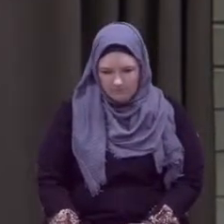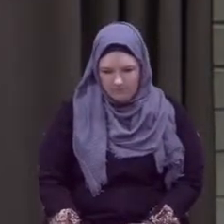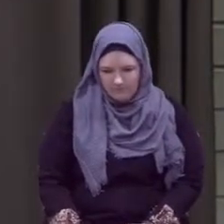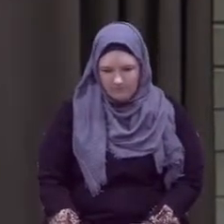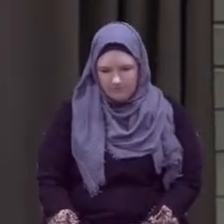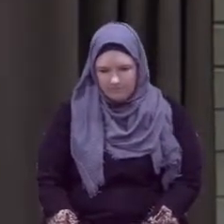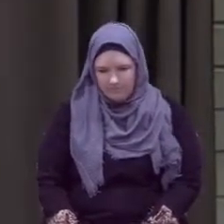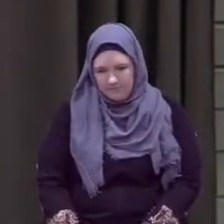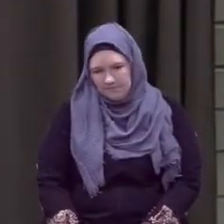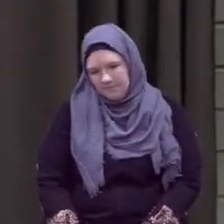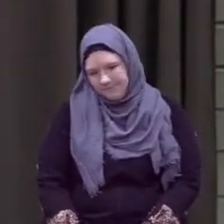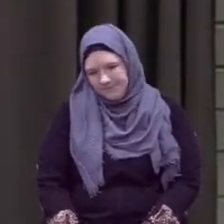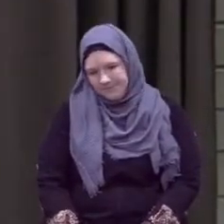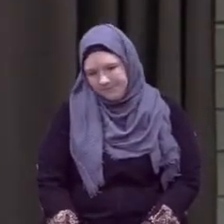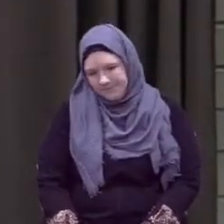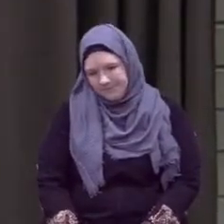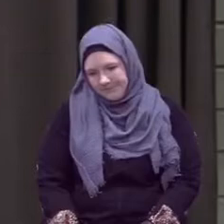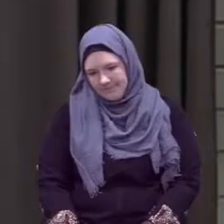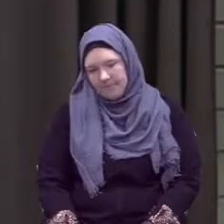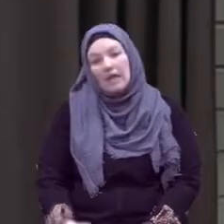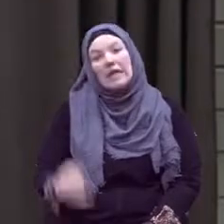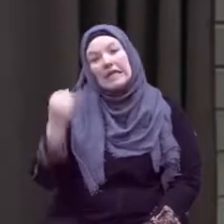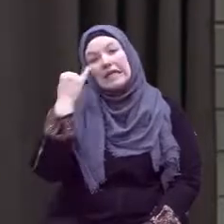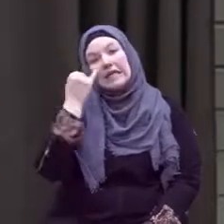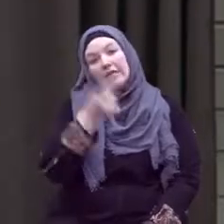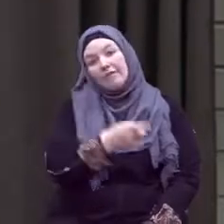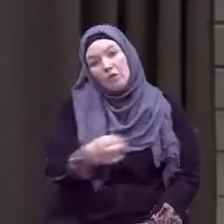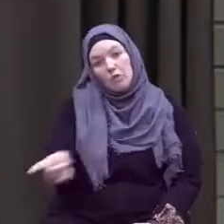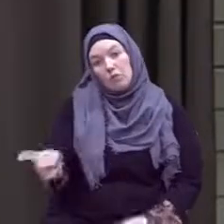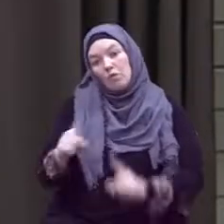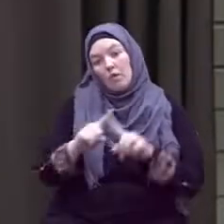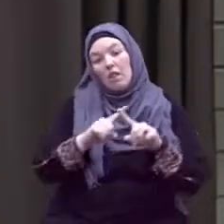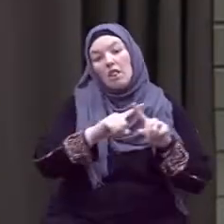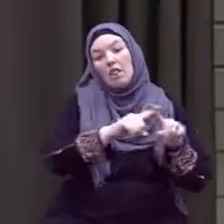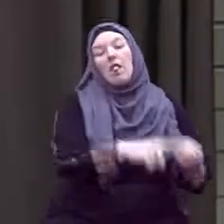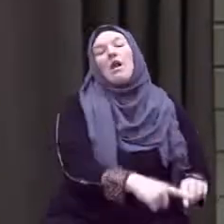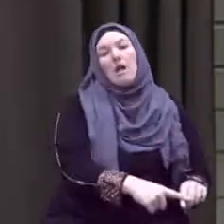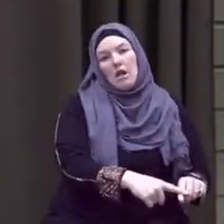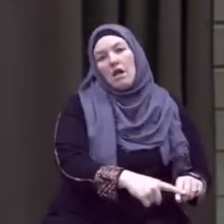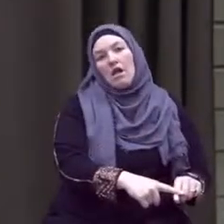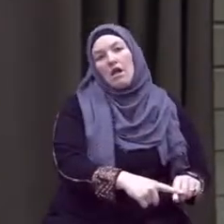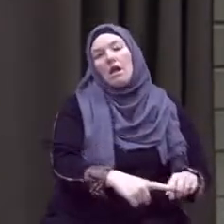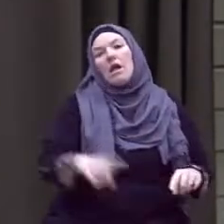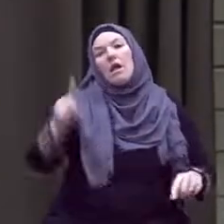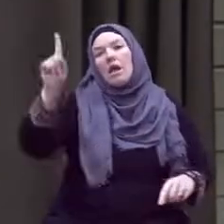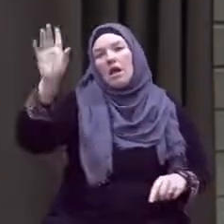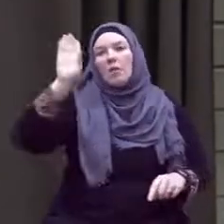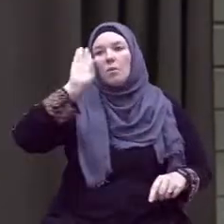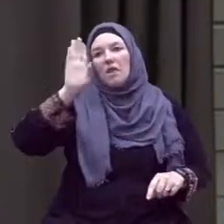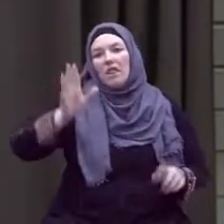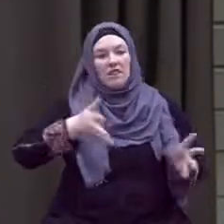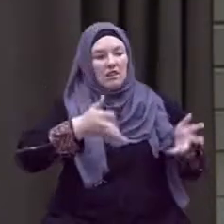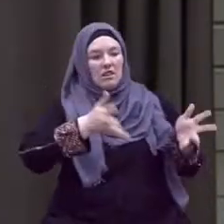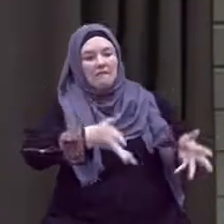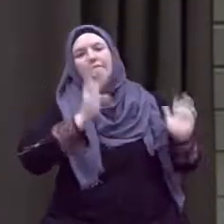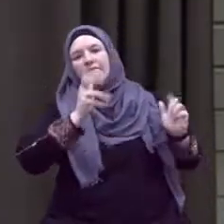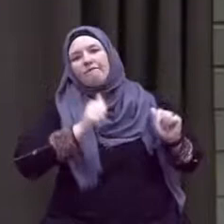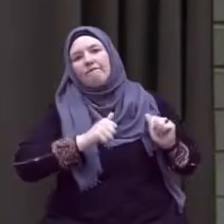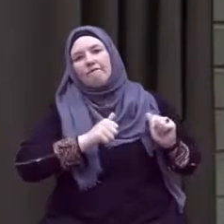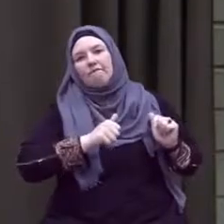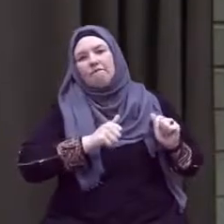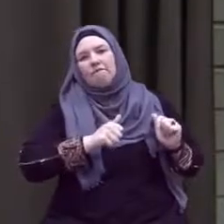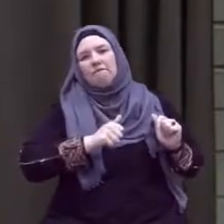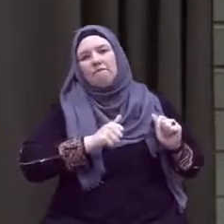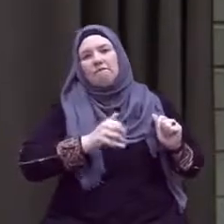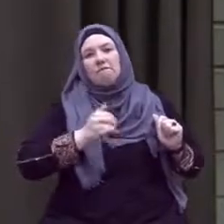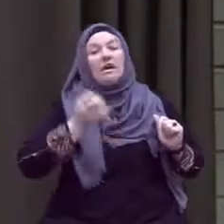تَكَلَهُ اللَّهُ إِلَيْهِ. If you rely and depend on something, Allah will leave you and whatever